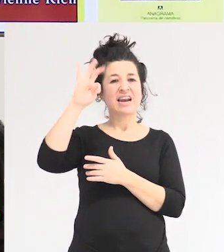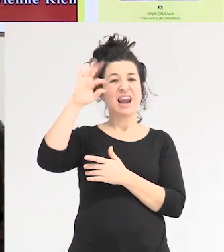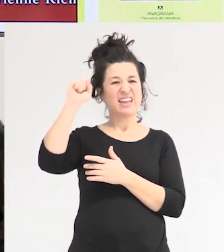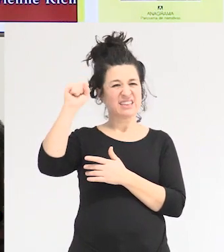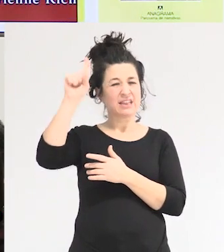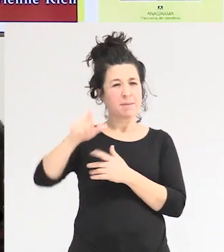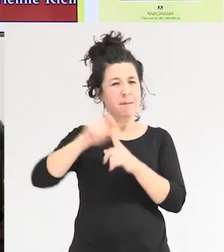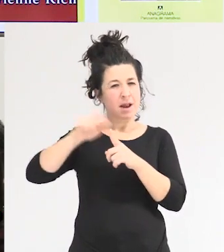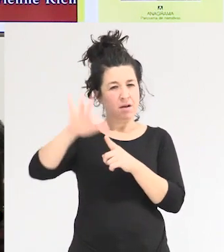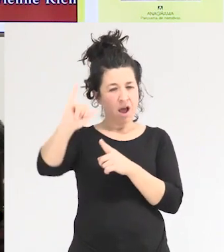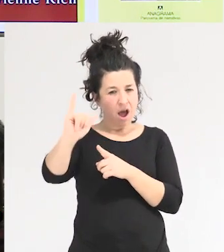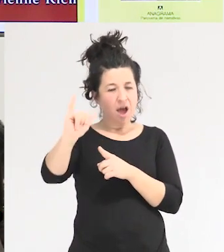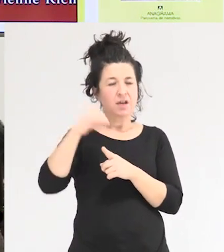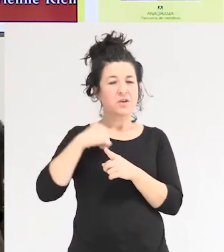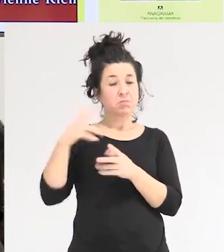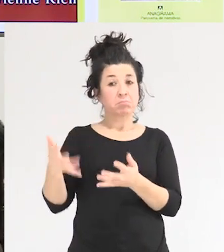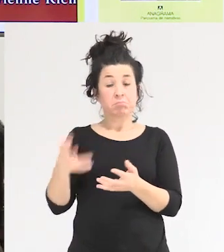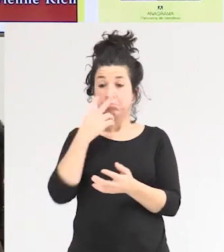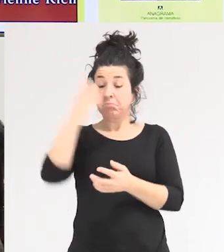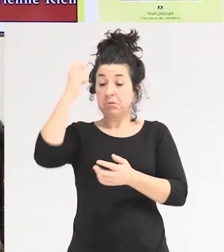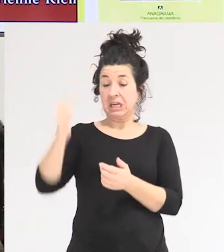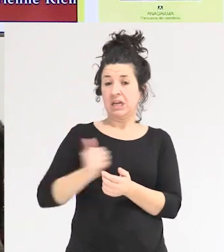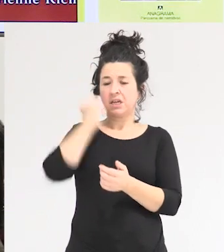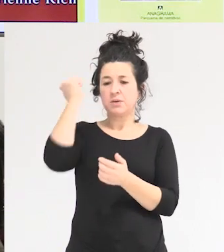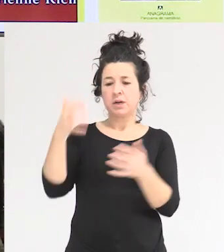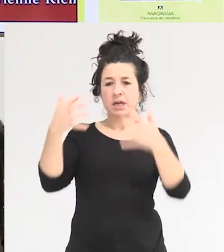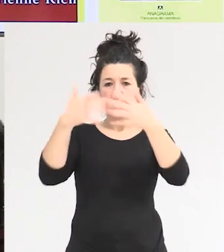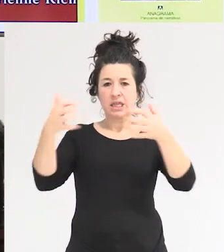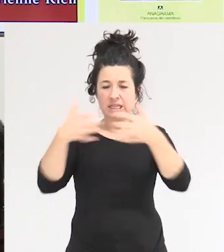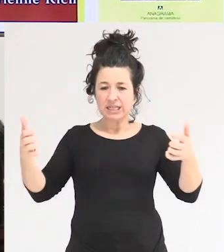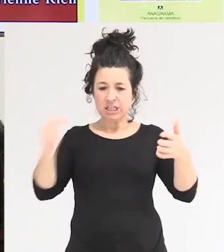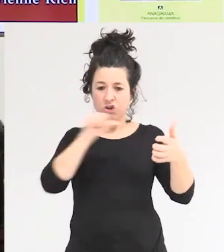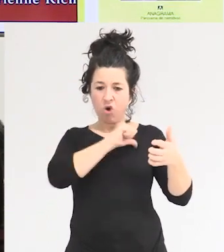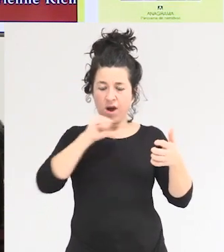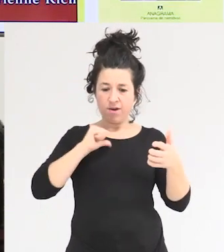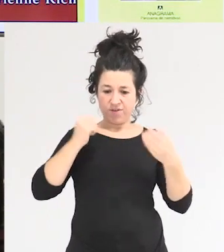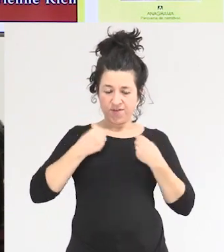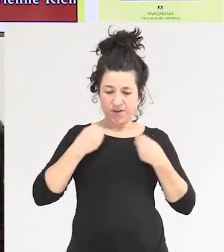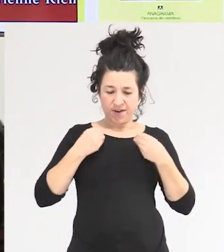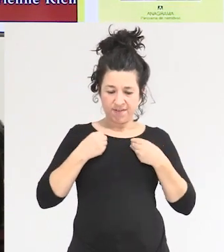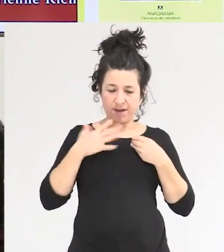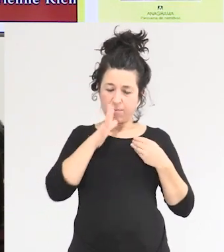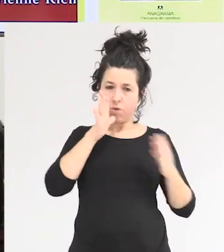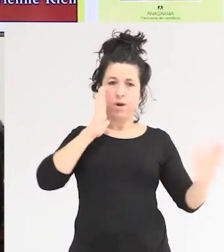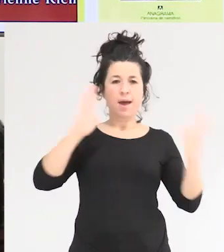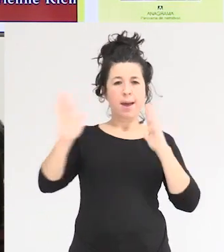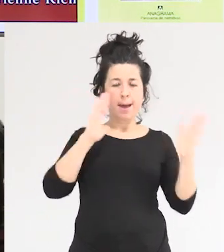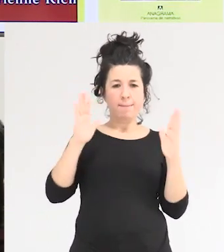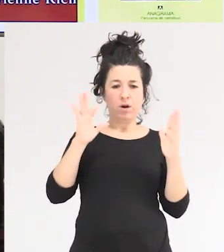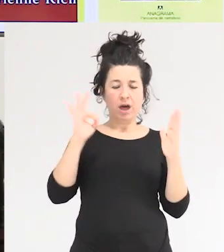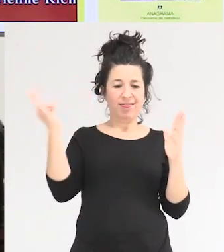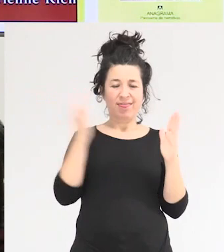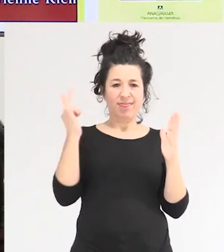badauka testu laburtxo bat, nik topatu nena kasualidadez, dau testu autobiografiko bat, garai batean, geratu behar izan zen,